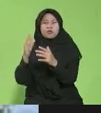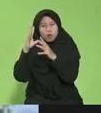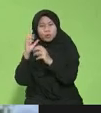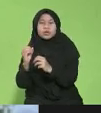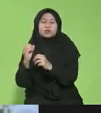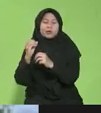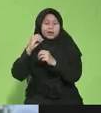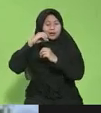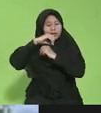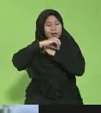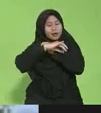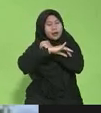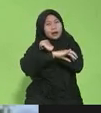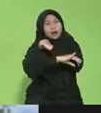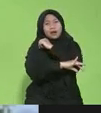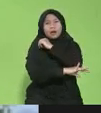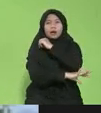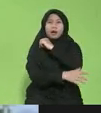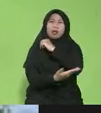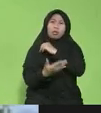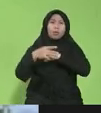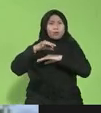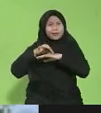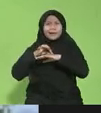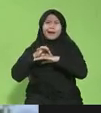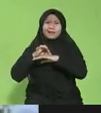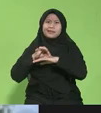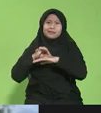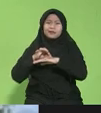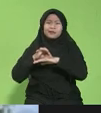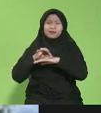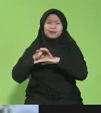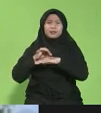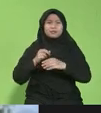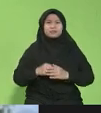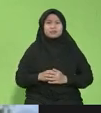aliran darah, kemudian daging itu kadang-kadang juga justru